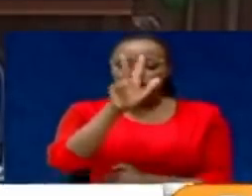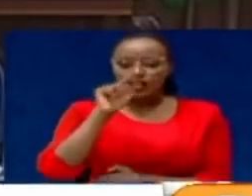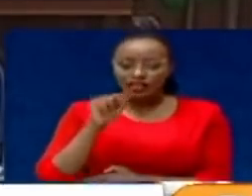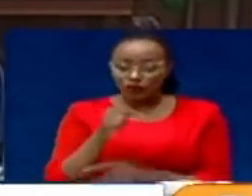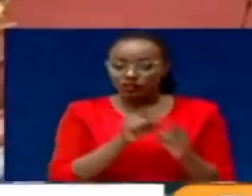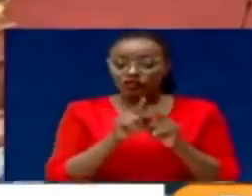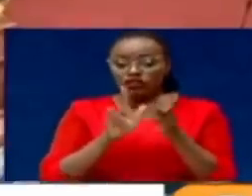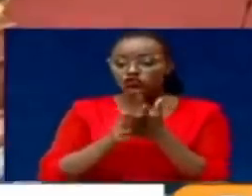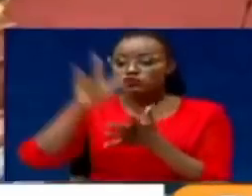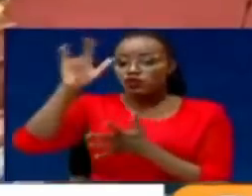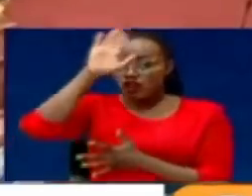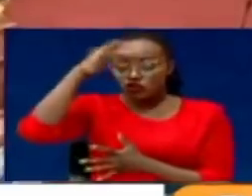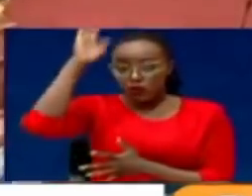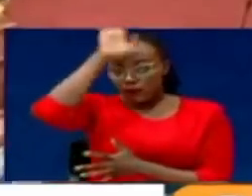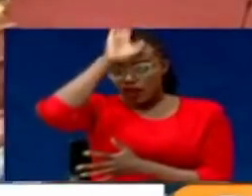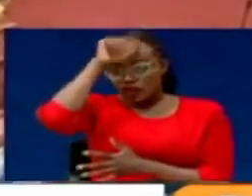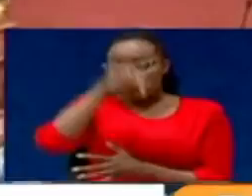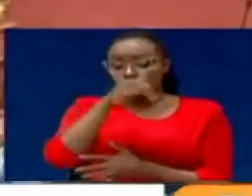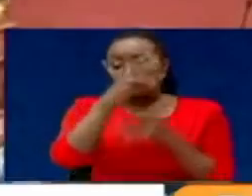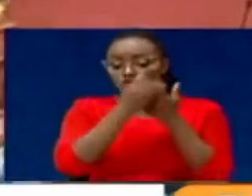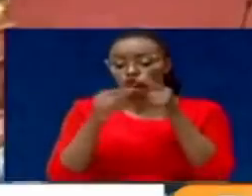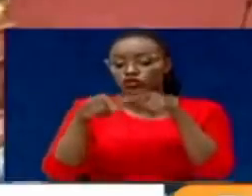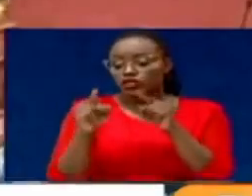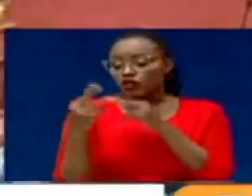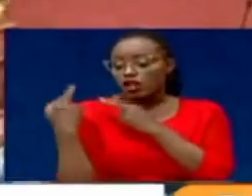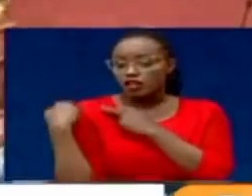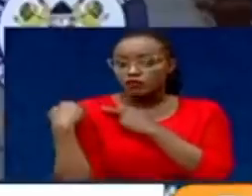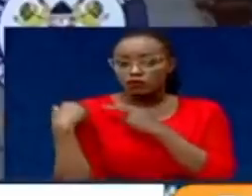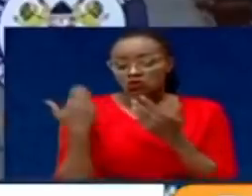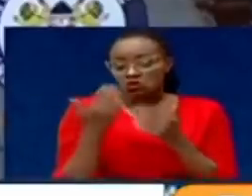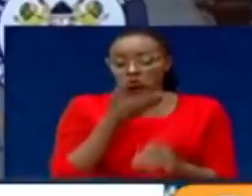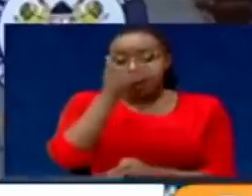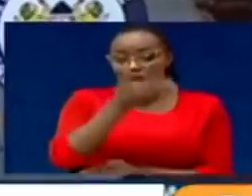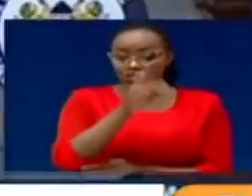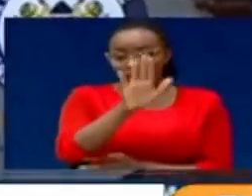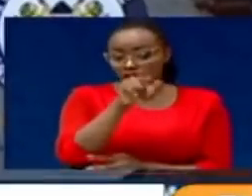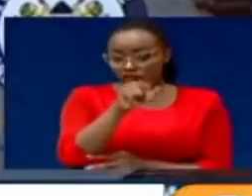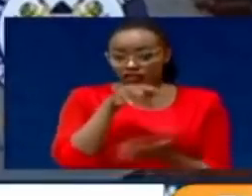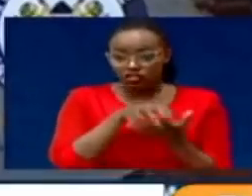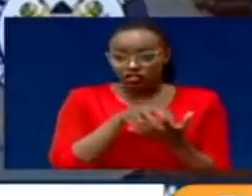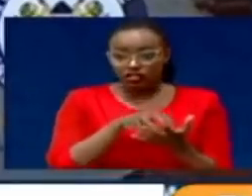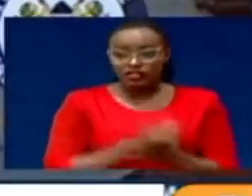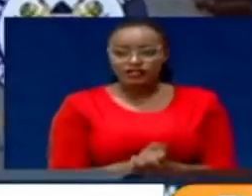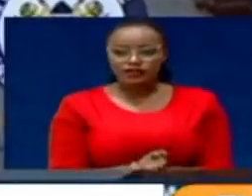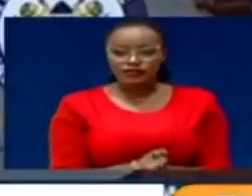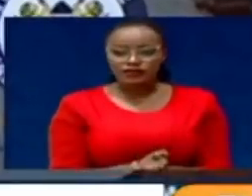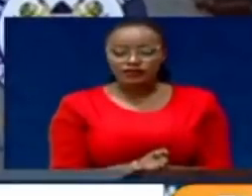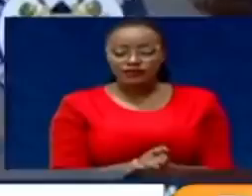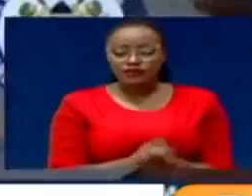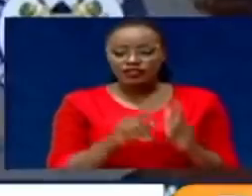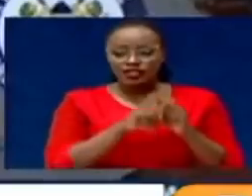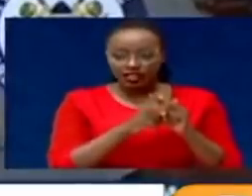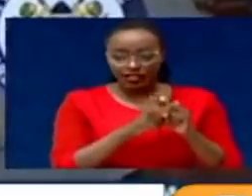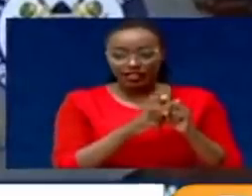823,324 to travel to Dubai. Leo ilikuwa zamu ya gavana Sonko kuyeyusha ushahidi huo. So help me God. Gavana Sonko akaanza